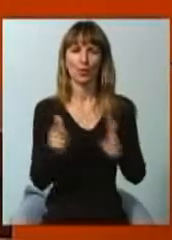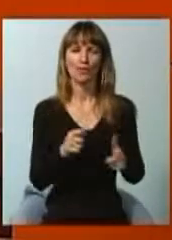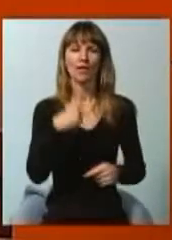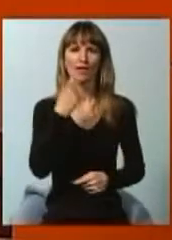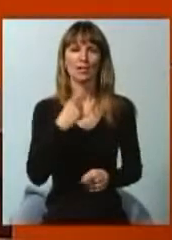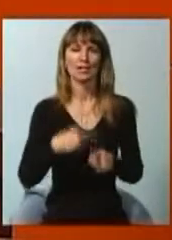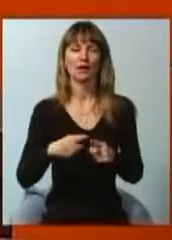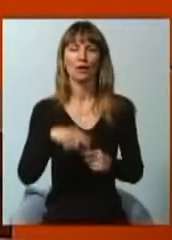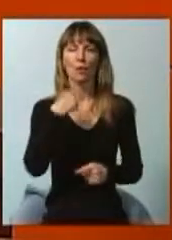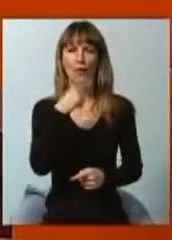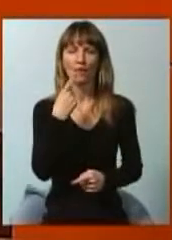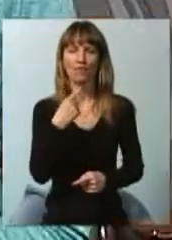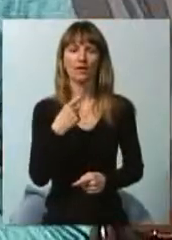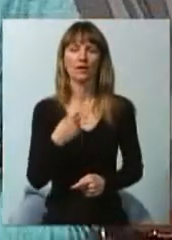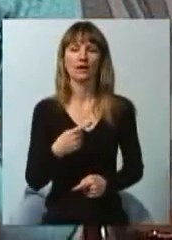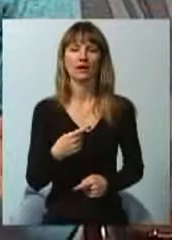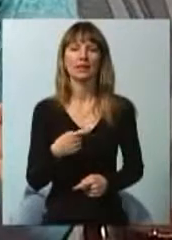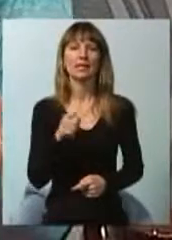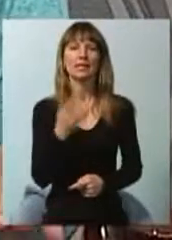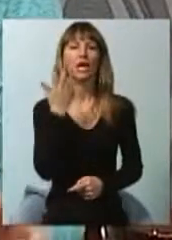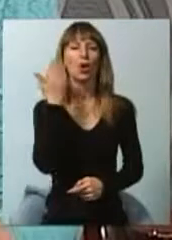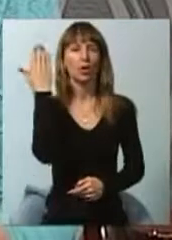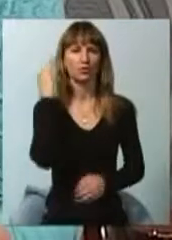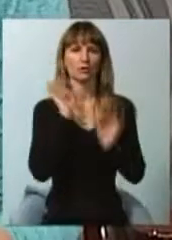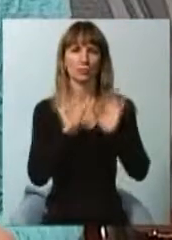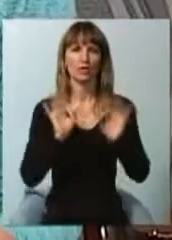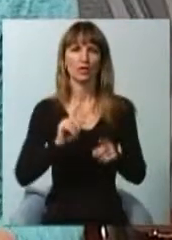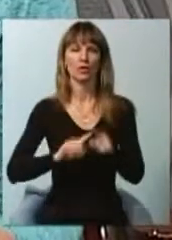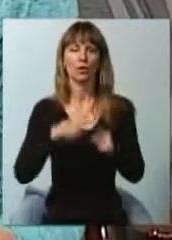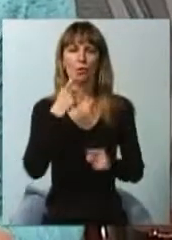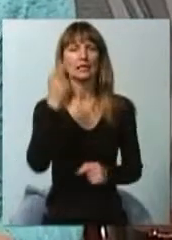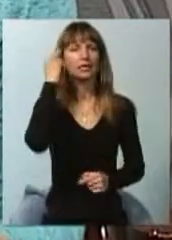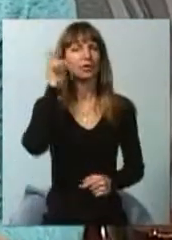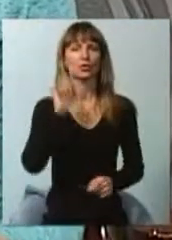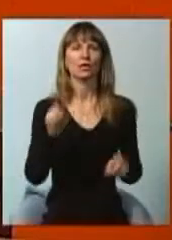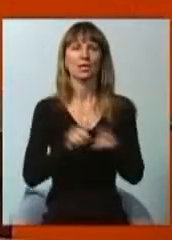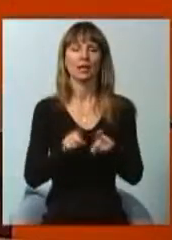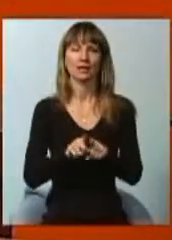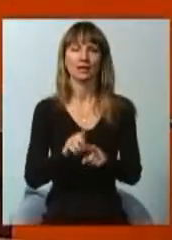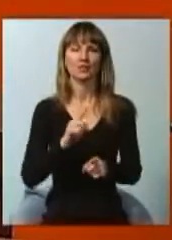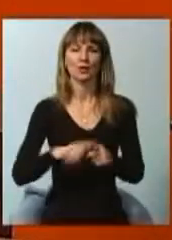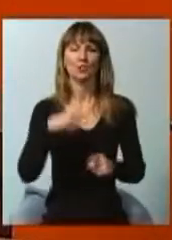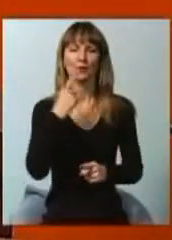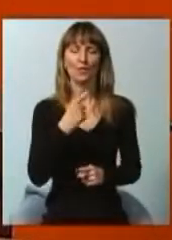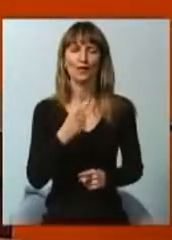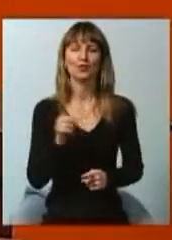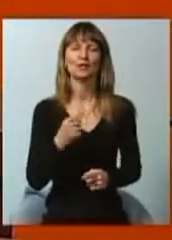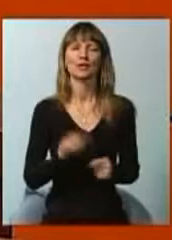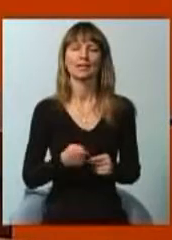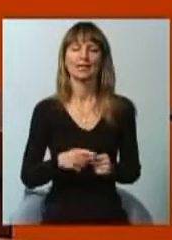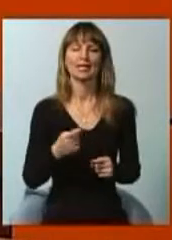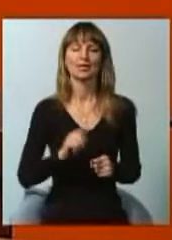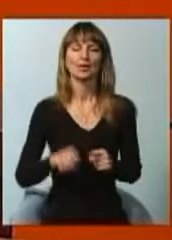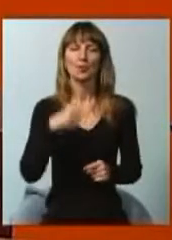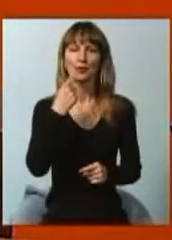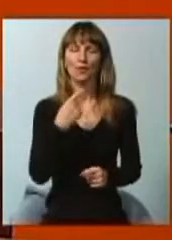говорити скоромовки? Ти колись розповідав скоромовки або знаєш, що це таке скоромовка? Так. Що це таке скоромовка?